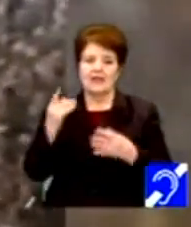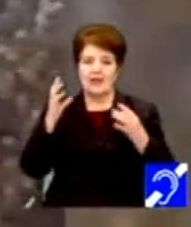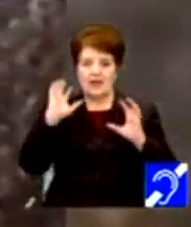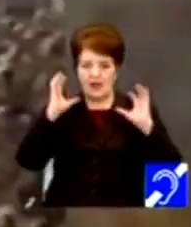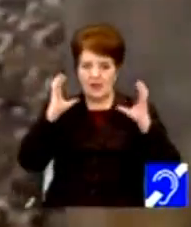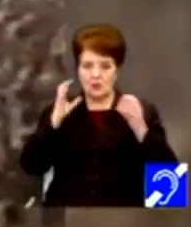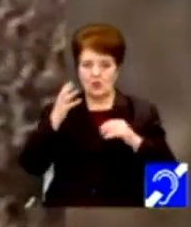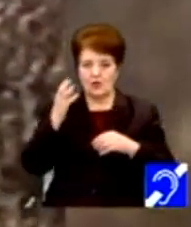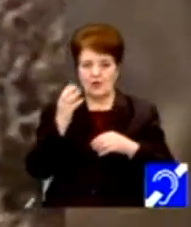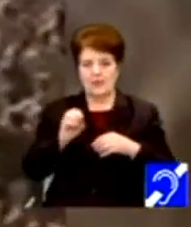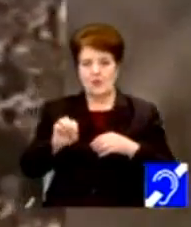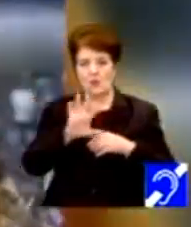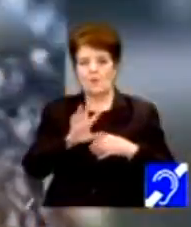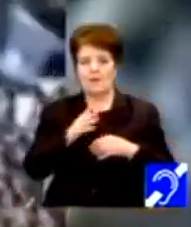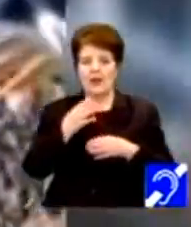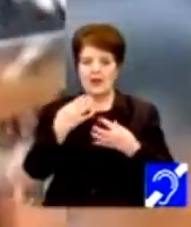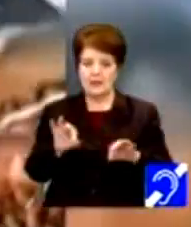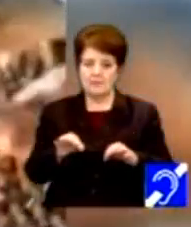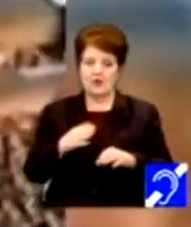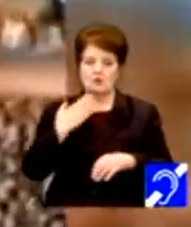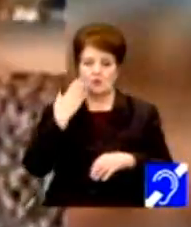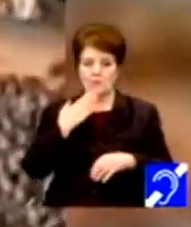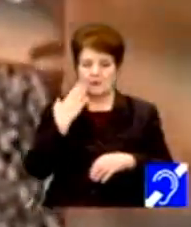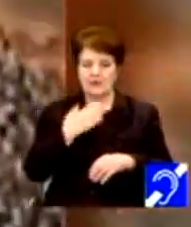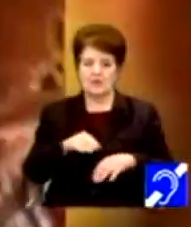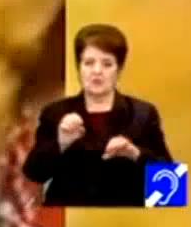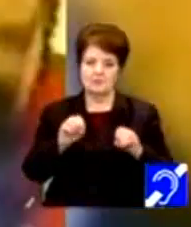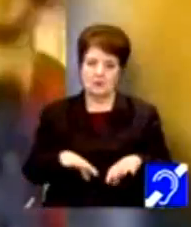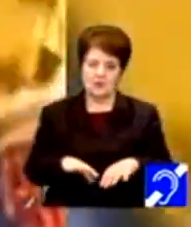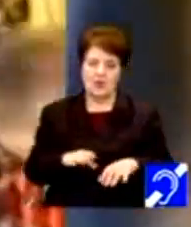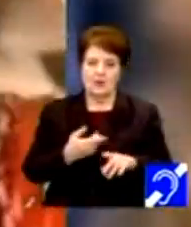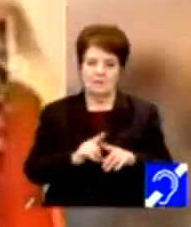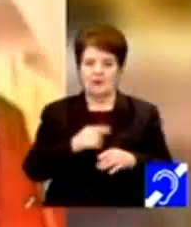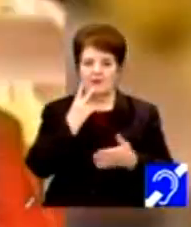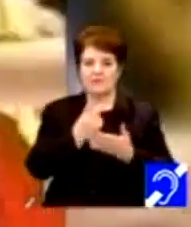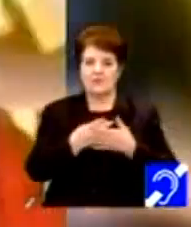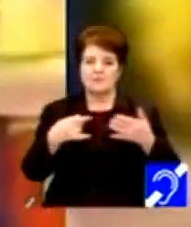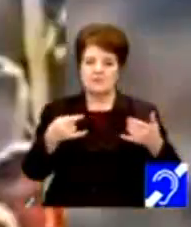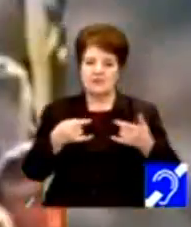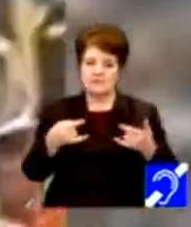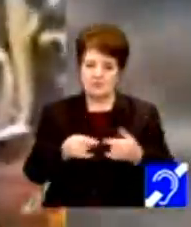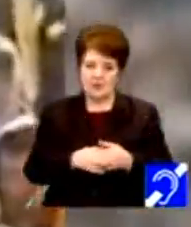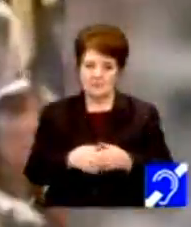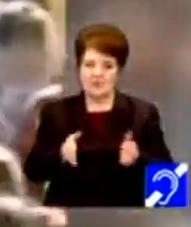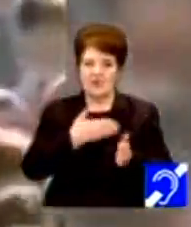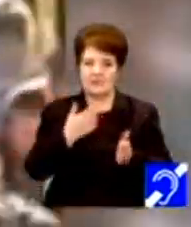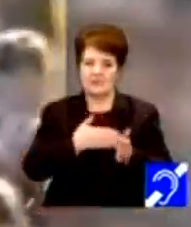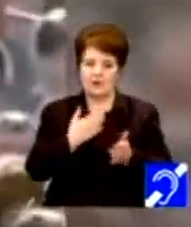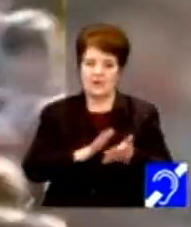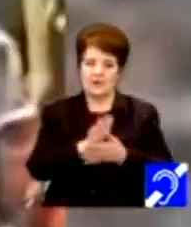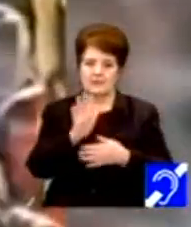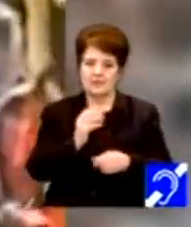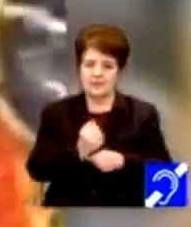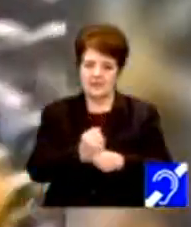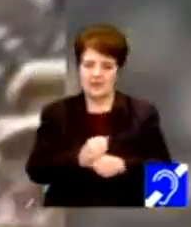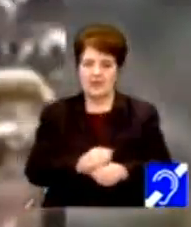și cele românești și în măsura în care era posibil priveam și televizorul. Răsfoiam desigur că ziarele